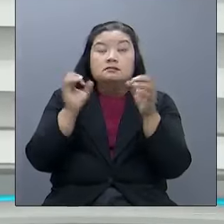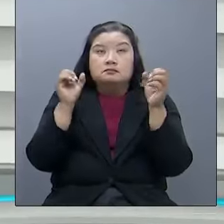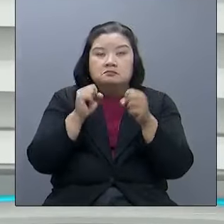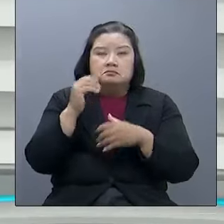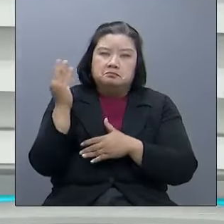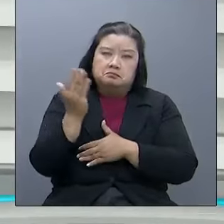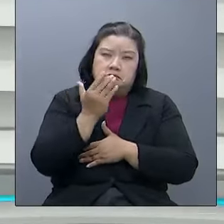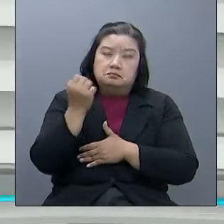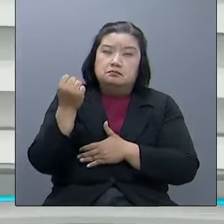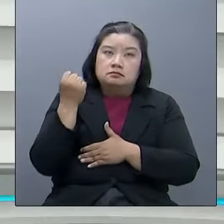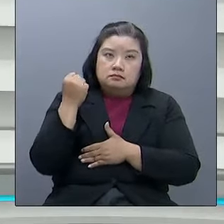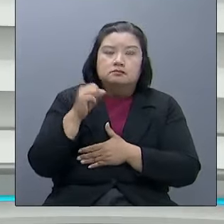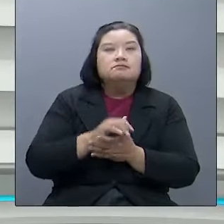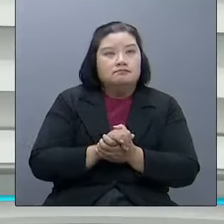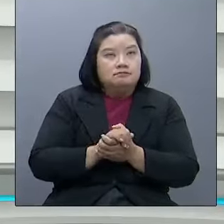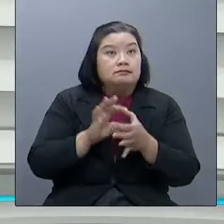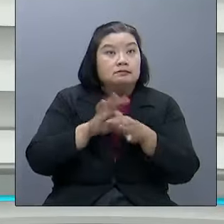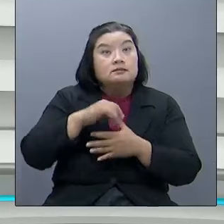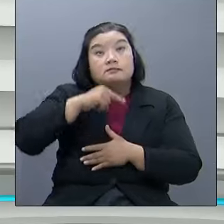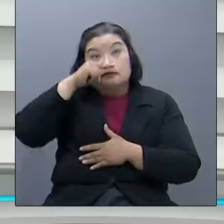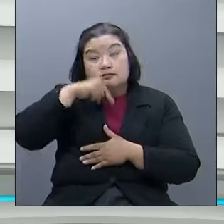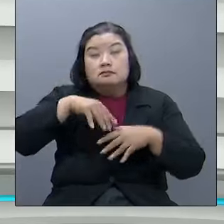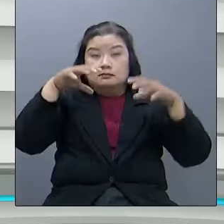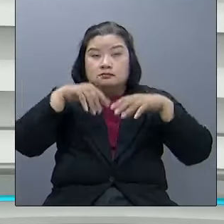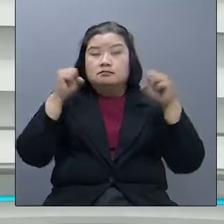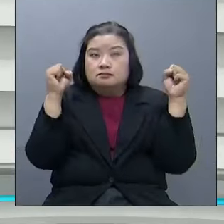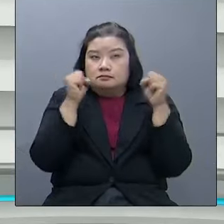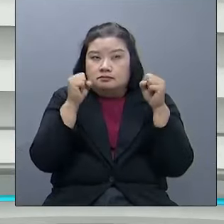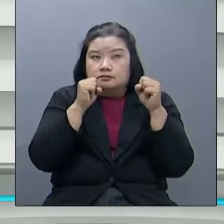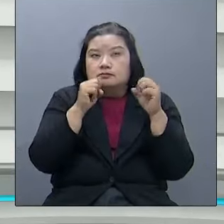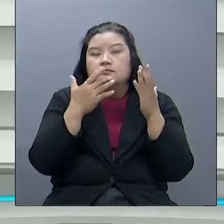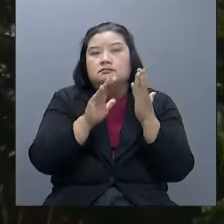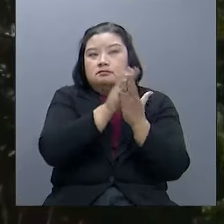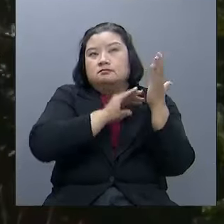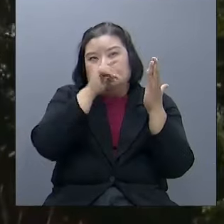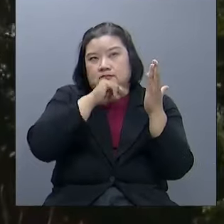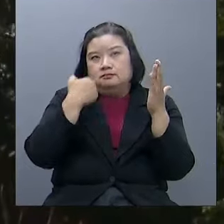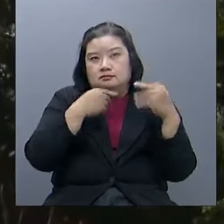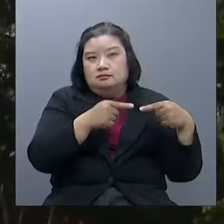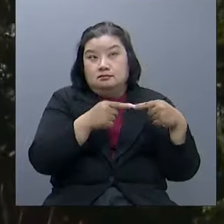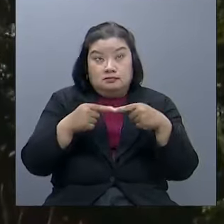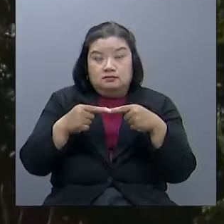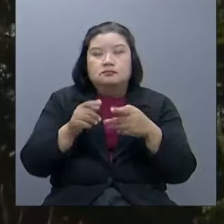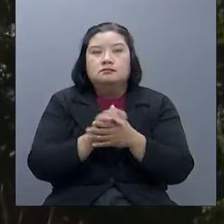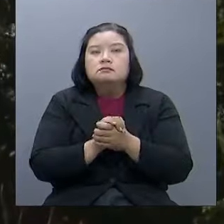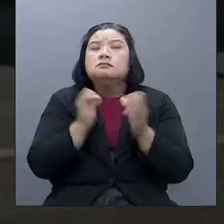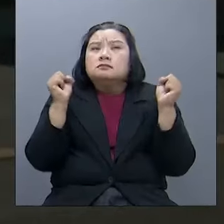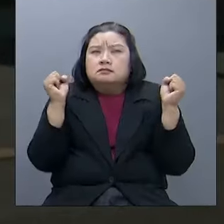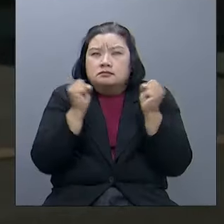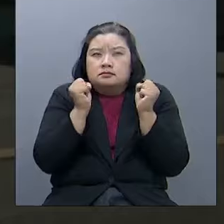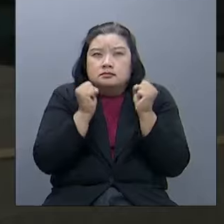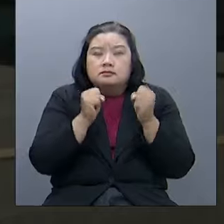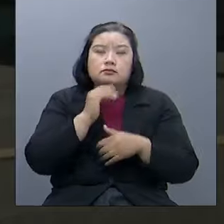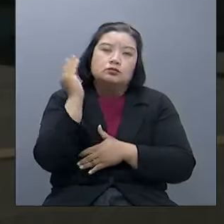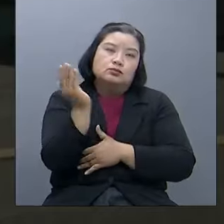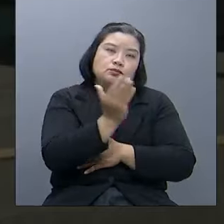แรงนะคะก็จึงส่งผลทำให้สภาพอากาศในวันนี้ยังคงมีความหนาวเย็นอยู่ต่อเนื่องค่ะโดยจะมีอากาศเย็นถึงหนาวกับมีลมแรงน